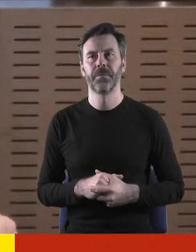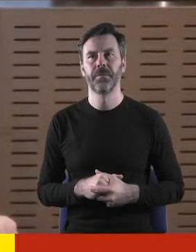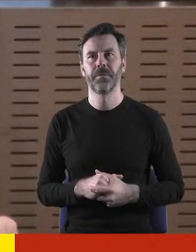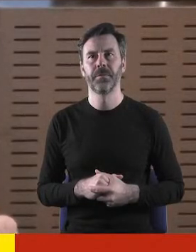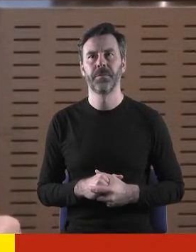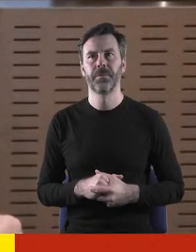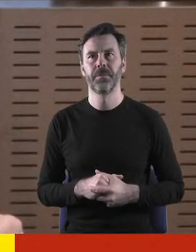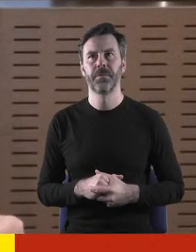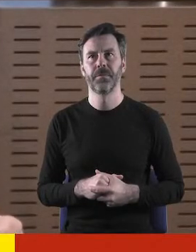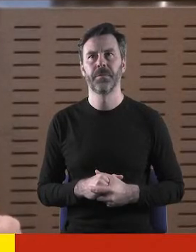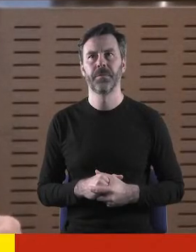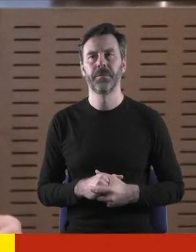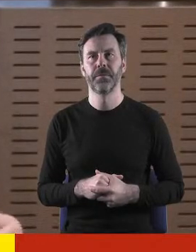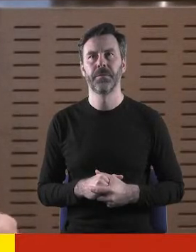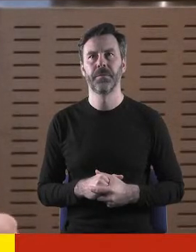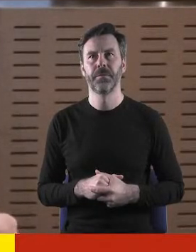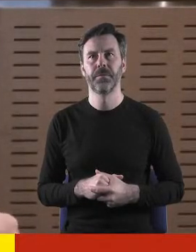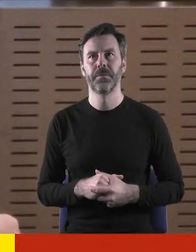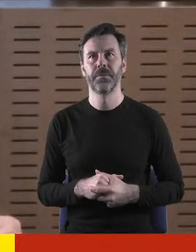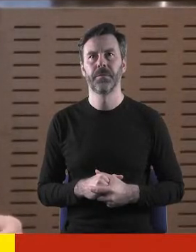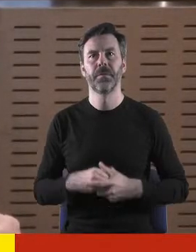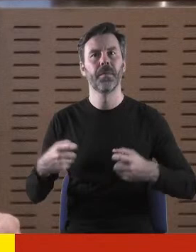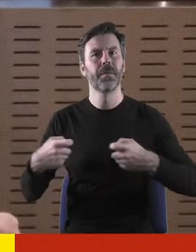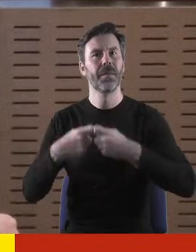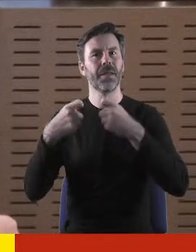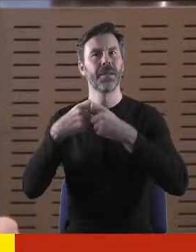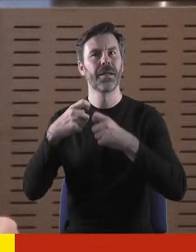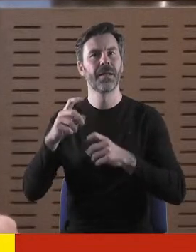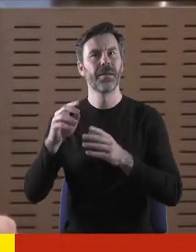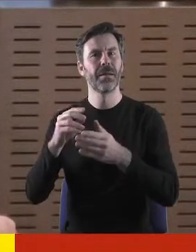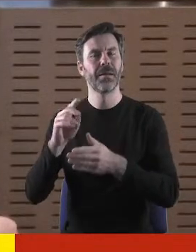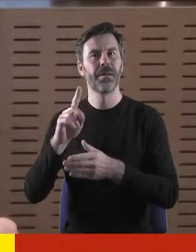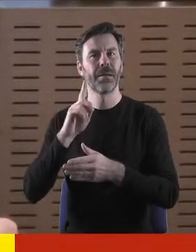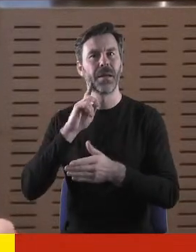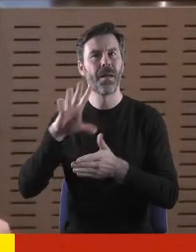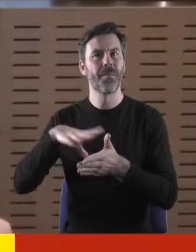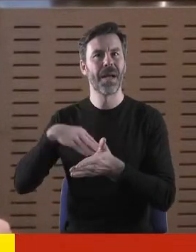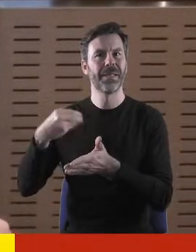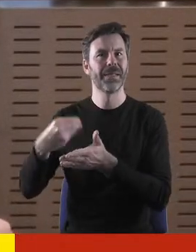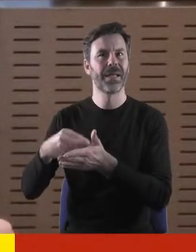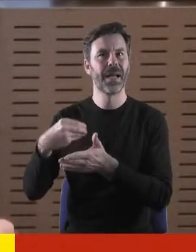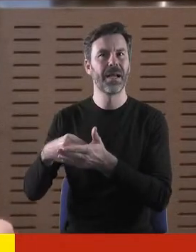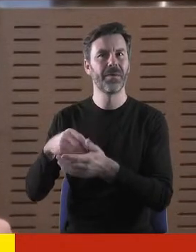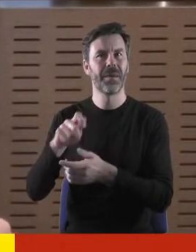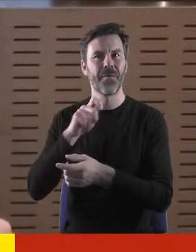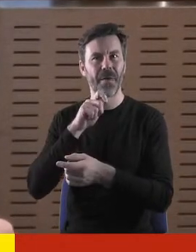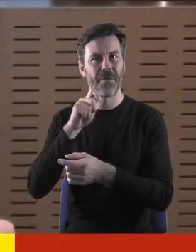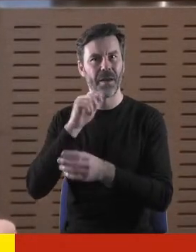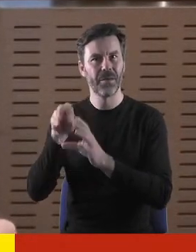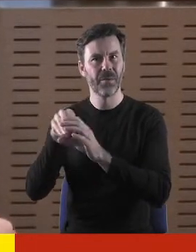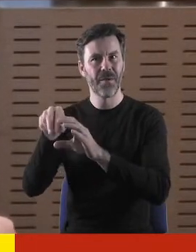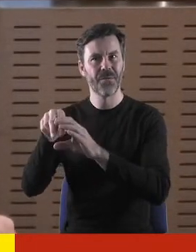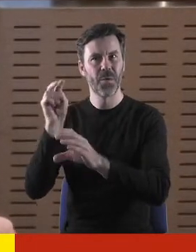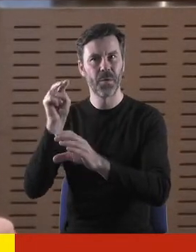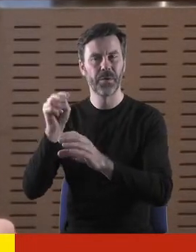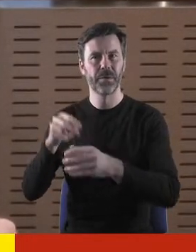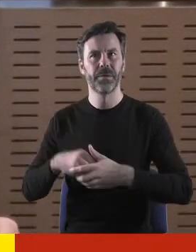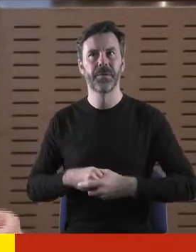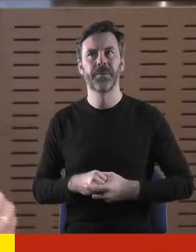Już ktoś biegnie. To sekretariatu. Mikrofon wyłączyć. Ale że do nas biegnie, panie skarbniku? Jedyne, co się zmienia, to po ustaleniach.